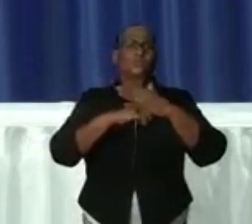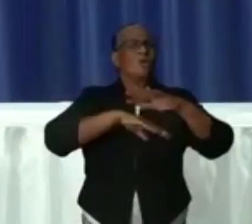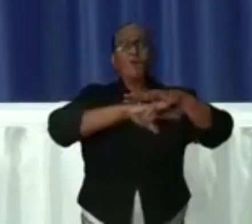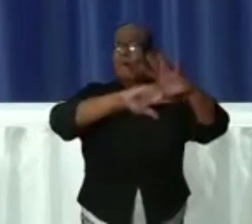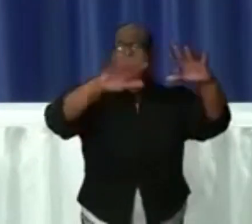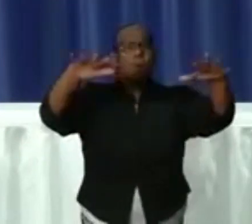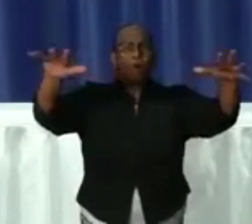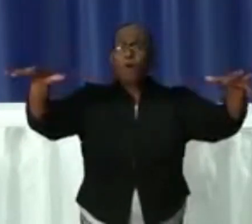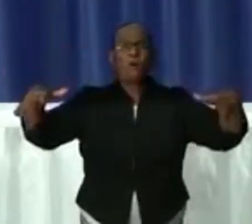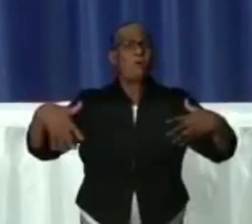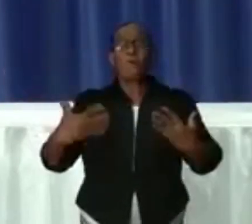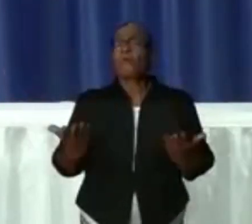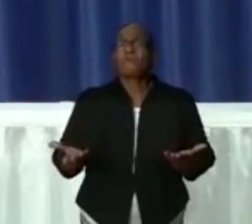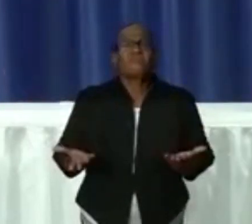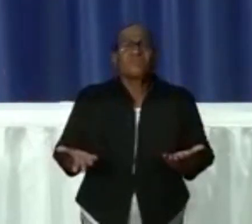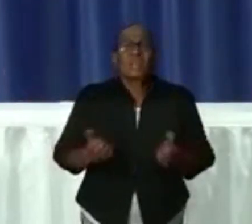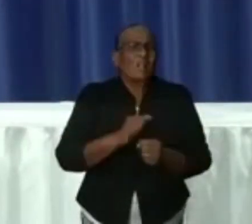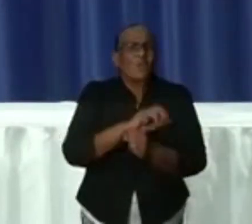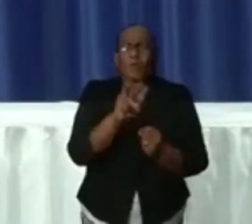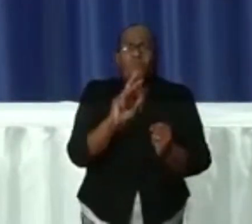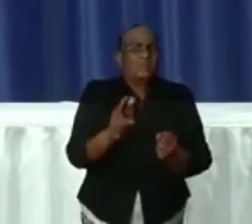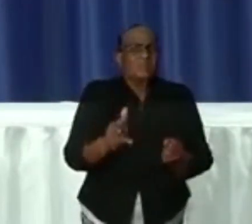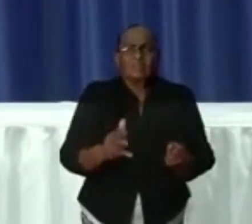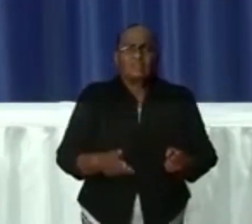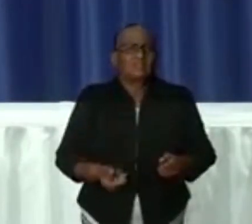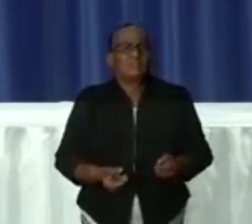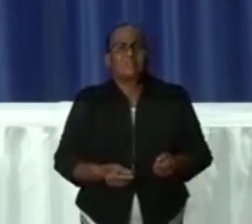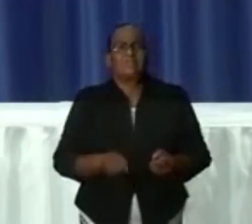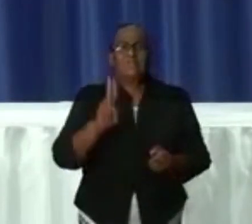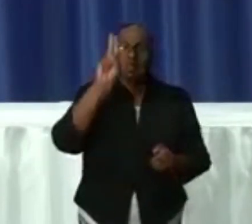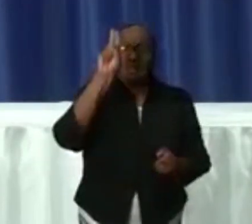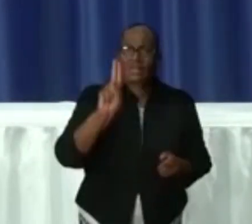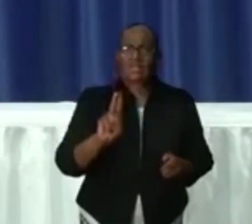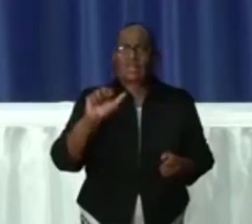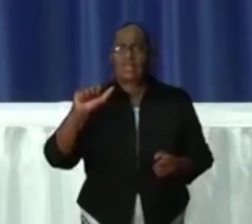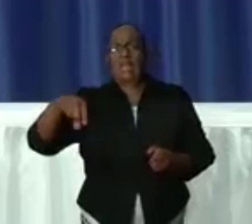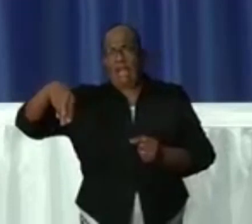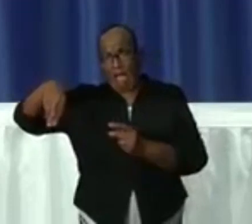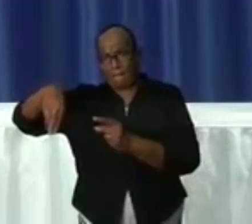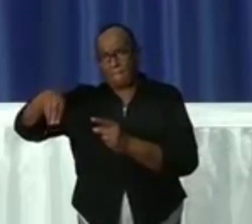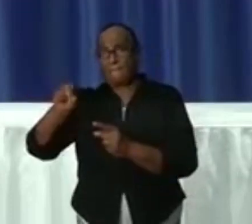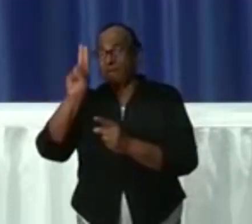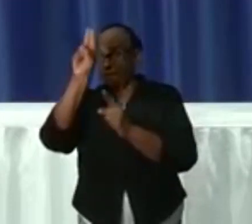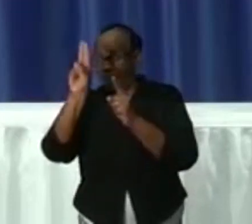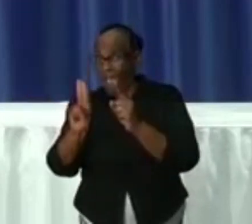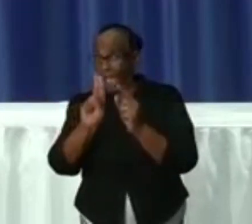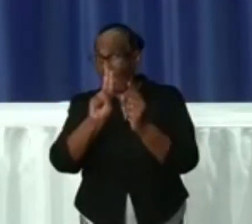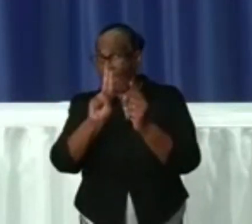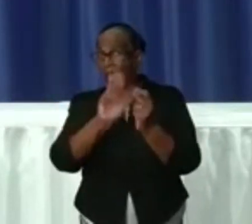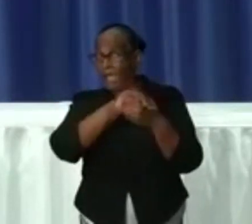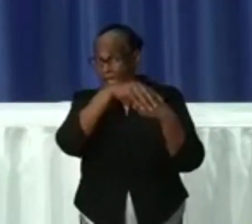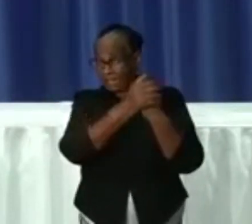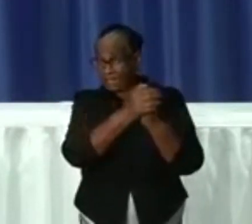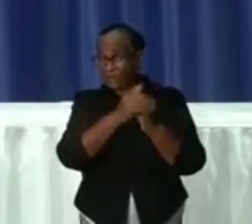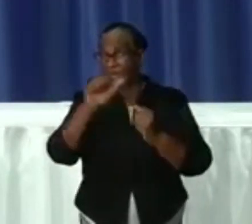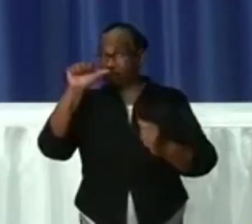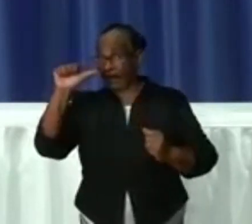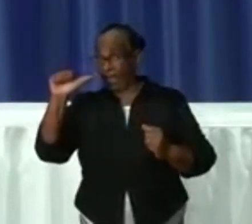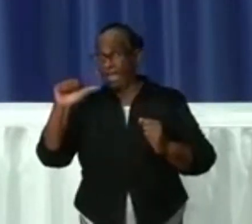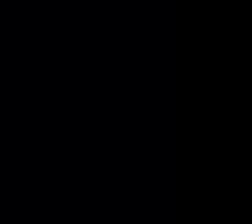moet de andere hem corrigeren binnen het COVID-gebeuren. Handen wassen, afstand houden, mond en neuskap op.